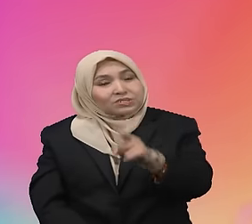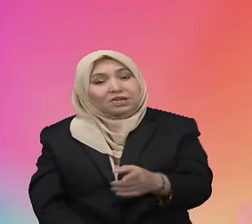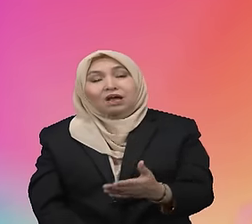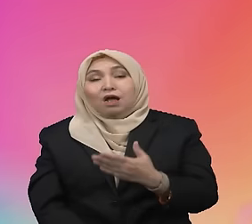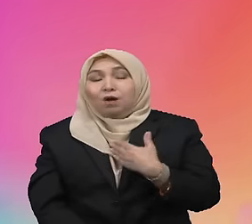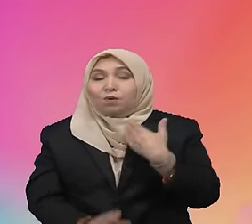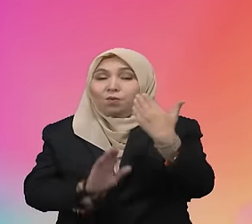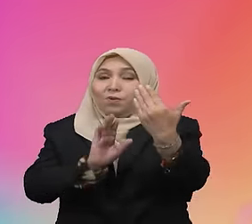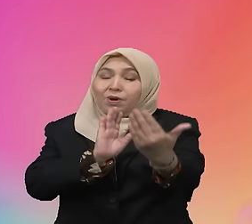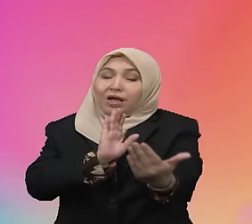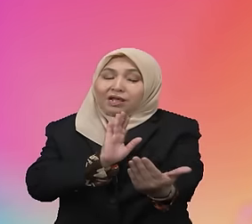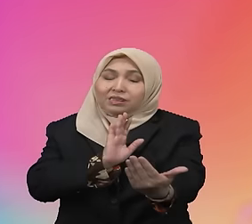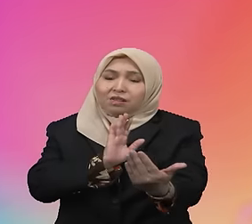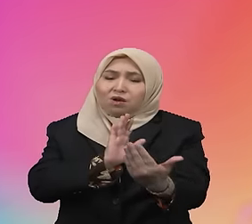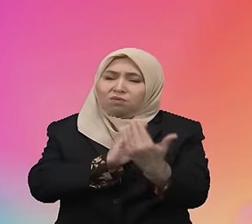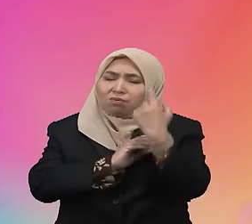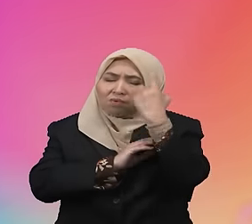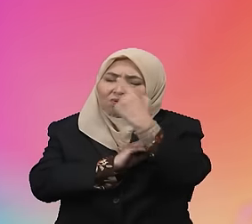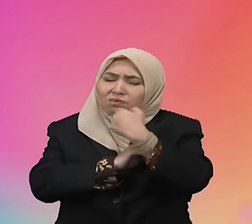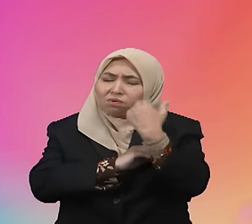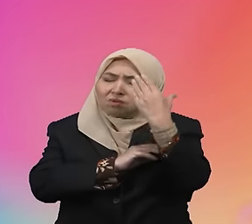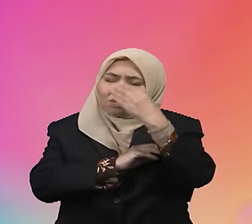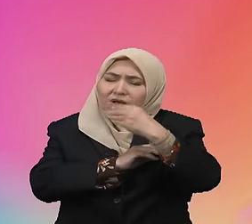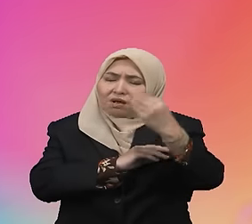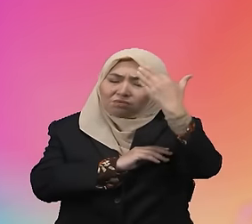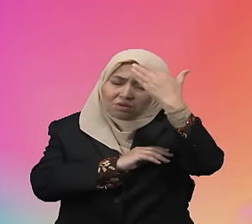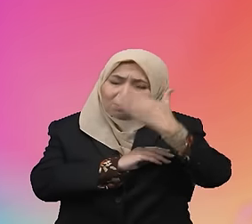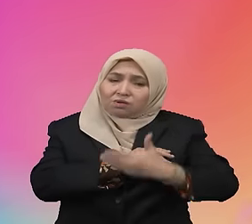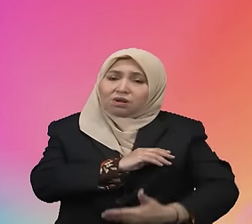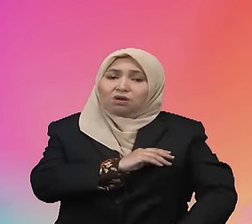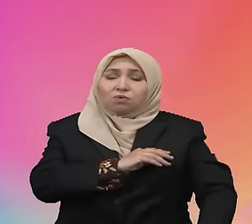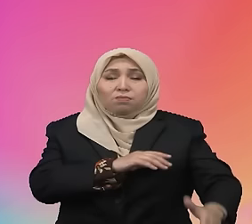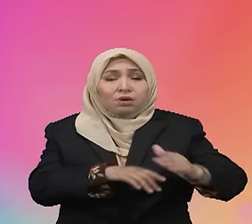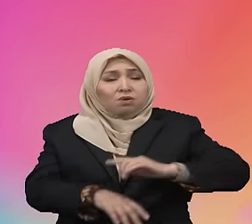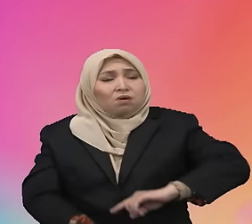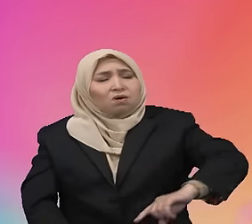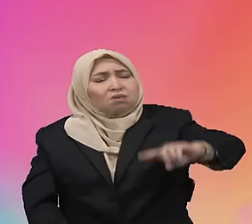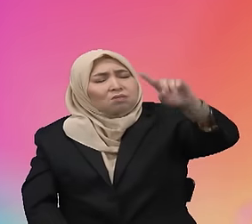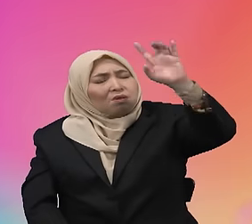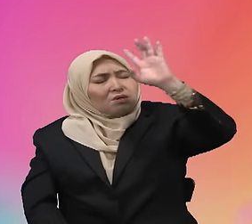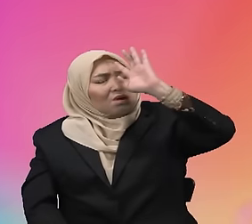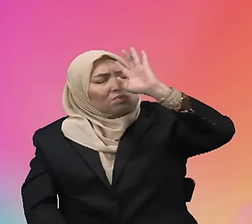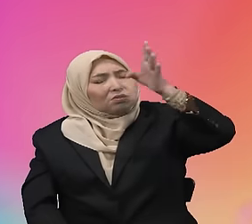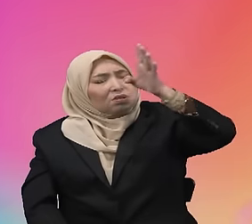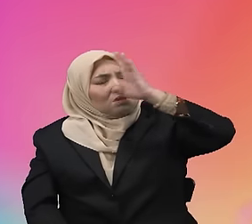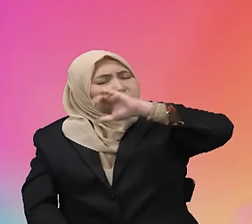Inni wajjahtu wajhiya lilladzi fatharas